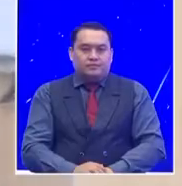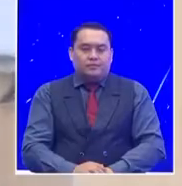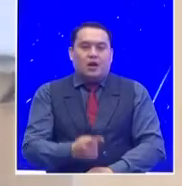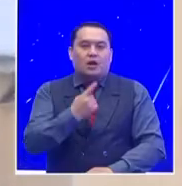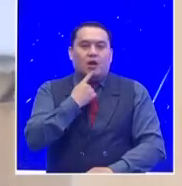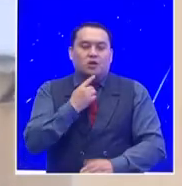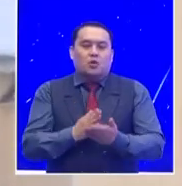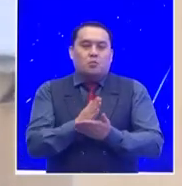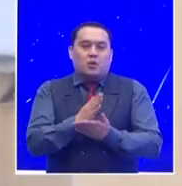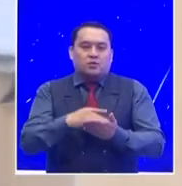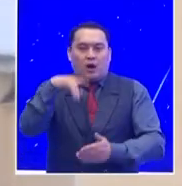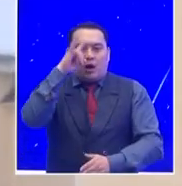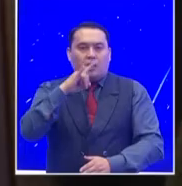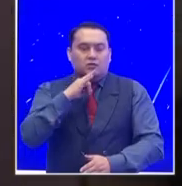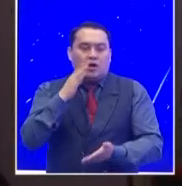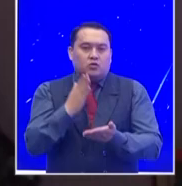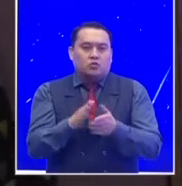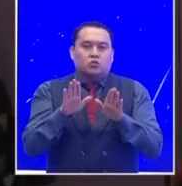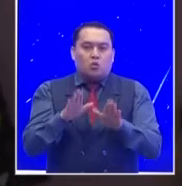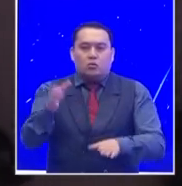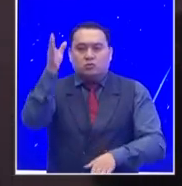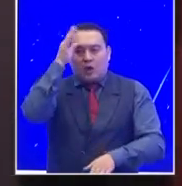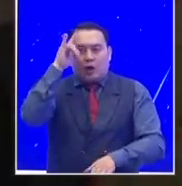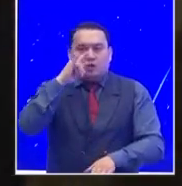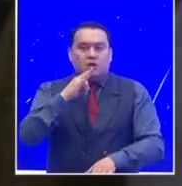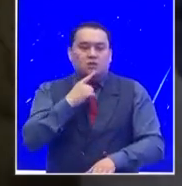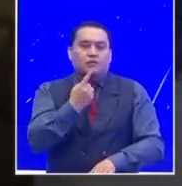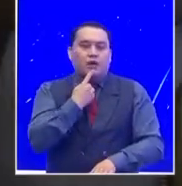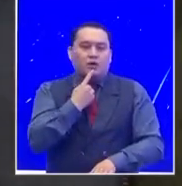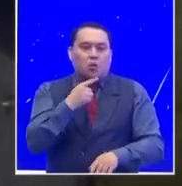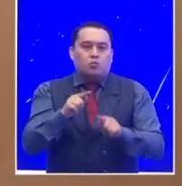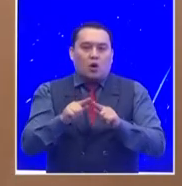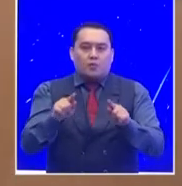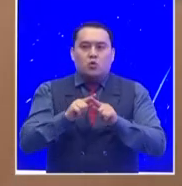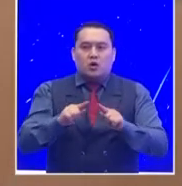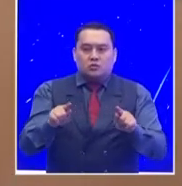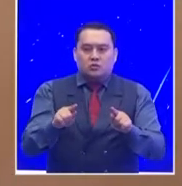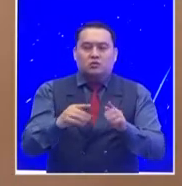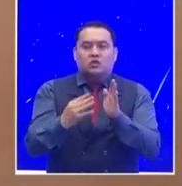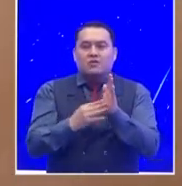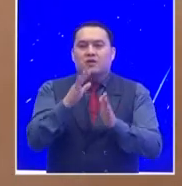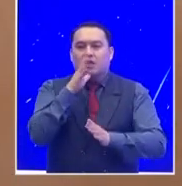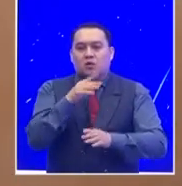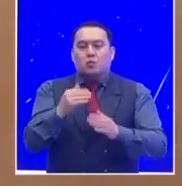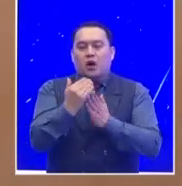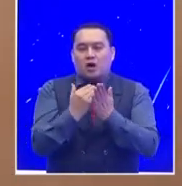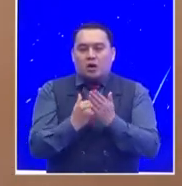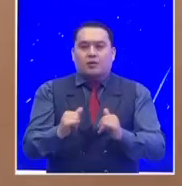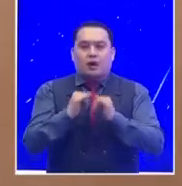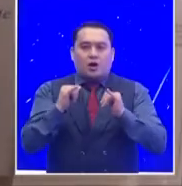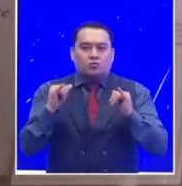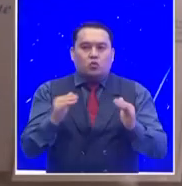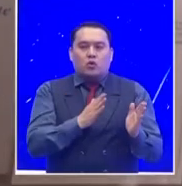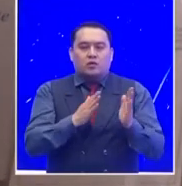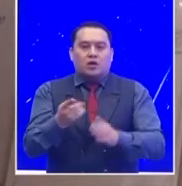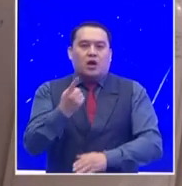Языковая политика в Казахстане предусматривает не только знание казахского языка, но и его популяризацию. За 9 лет реализации программы развития и